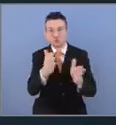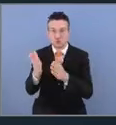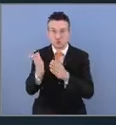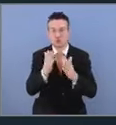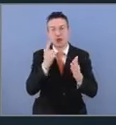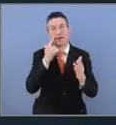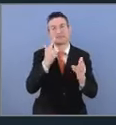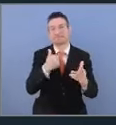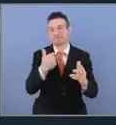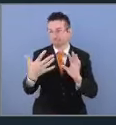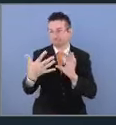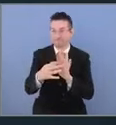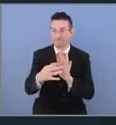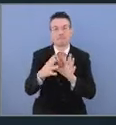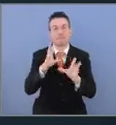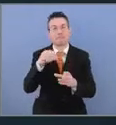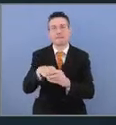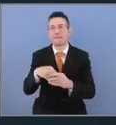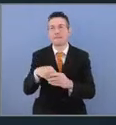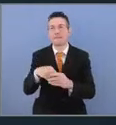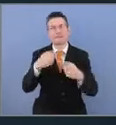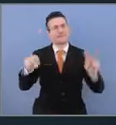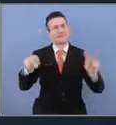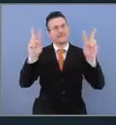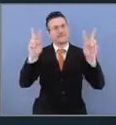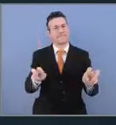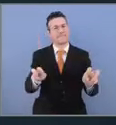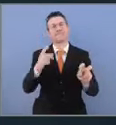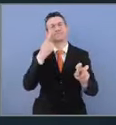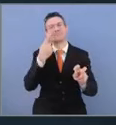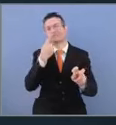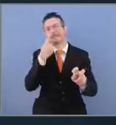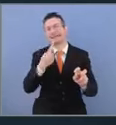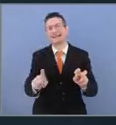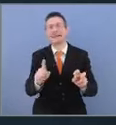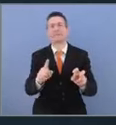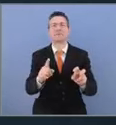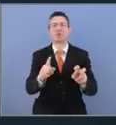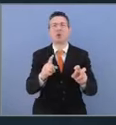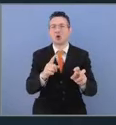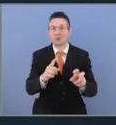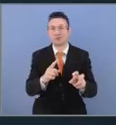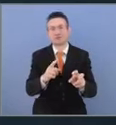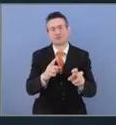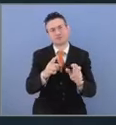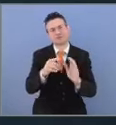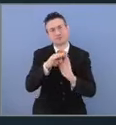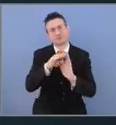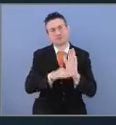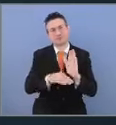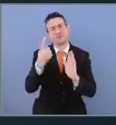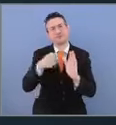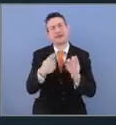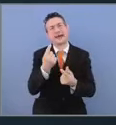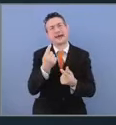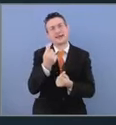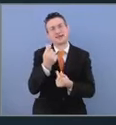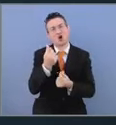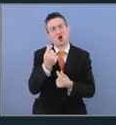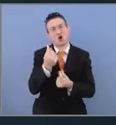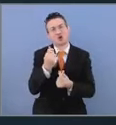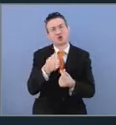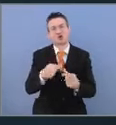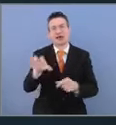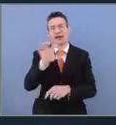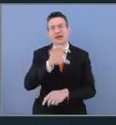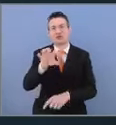stiamo tentando di fare, di porre le sinergie all'interno del quadro programmativo delle risorse comunitarie di Regione Lazio, insieme d'intesa, a